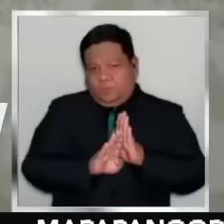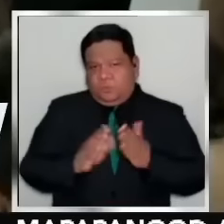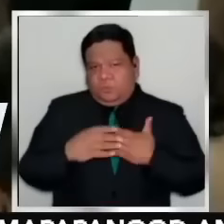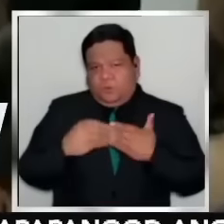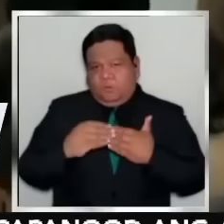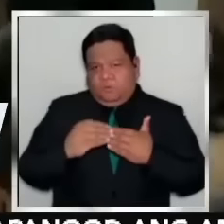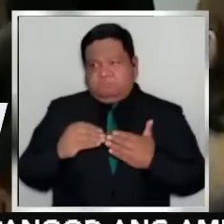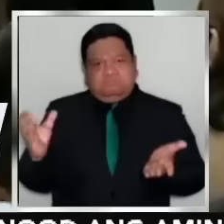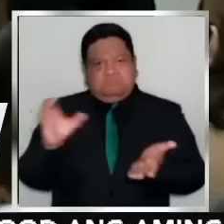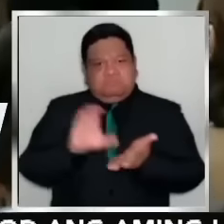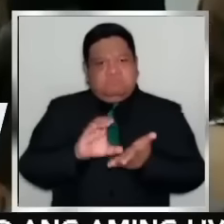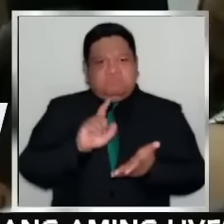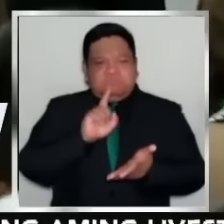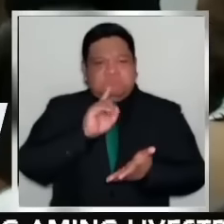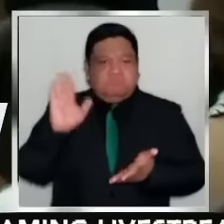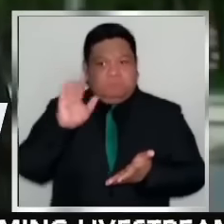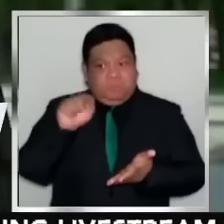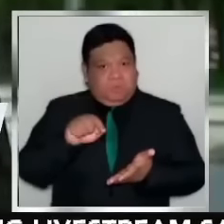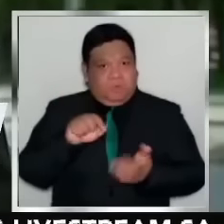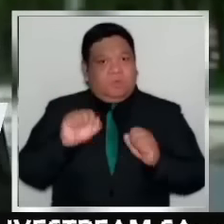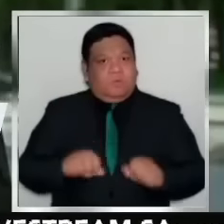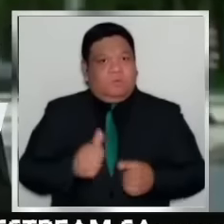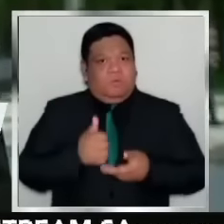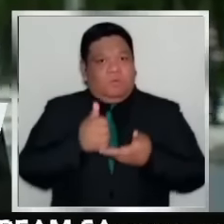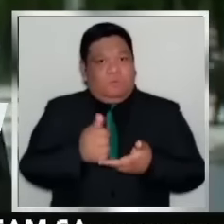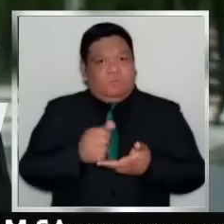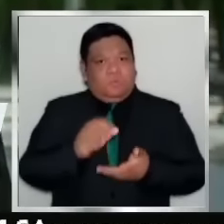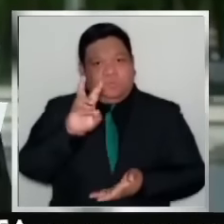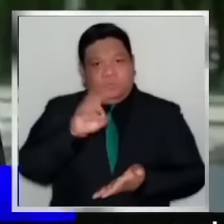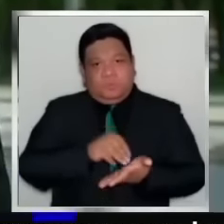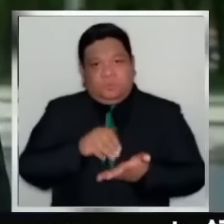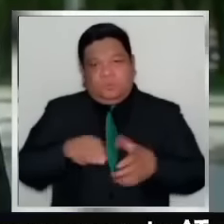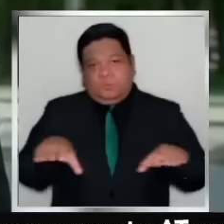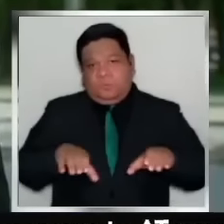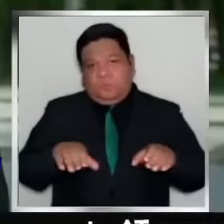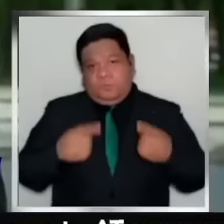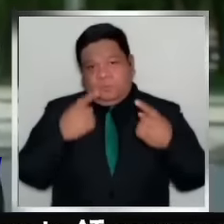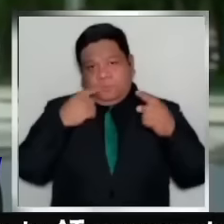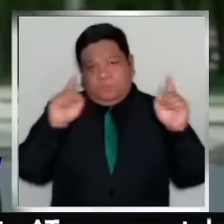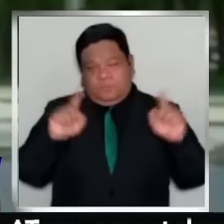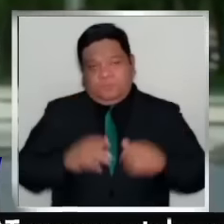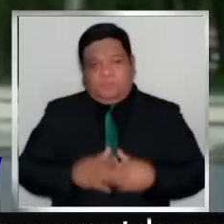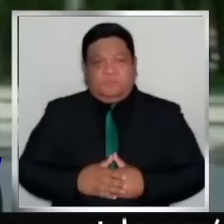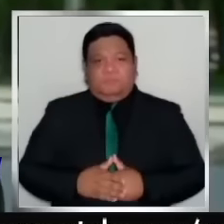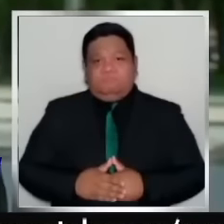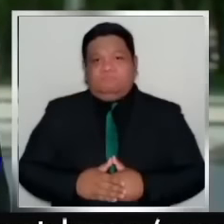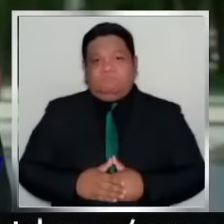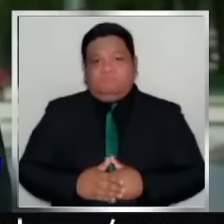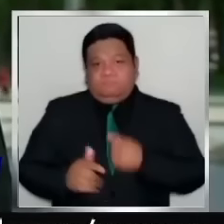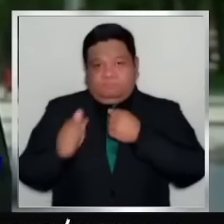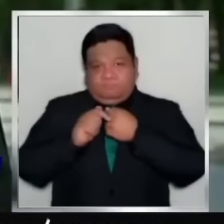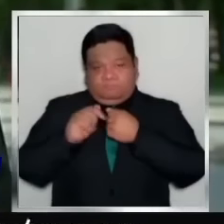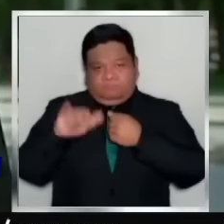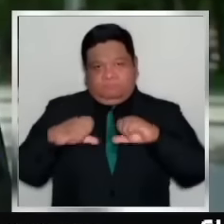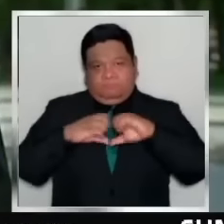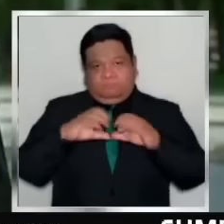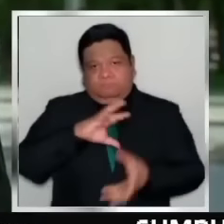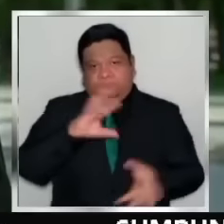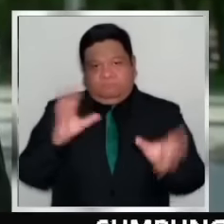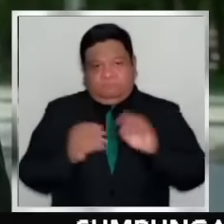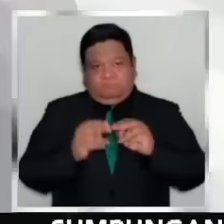6,000 trabaho raw ang iuwi ng Pangulo. Mula sa Washington, D.C. para sa GMA Integrated News, Ivan Mayrina nakatutok,